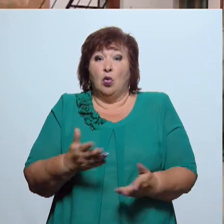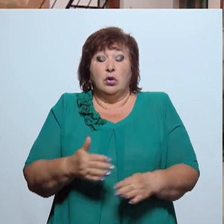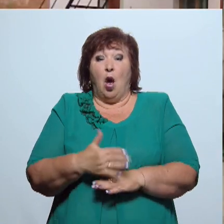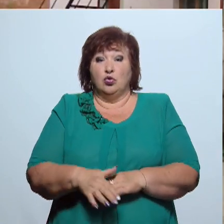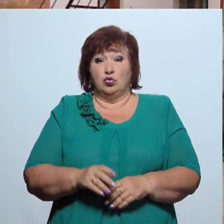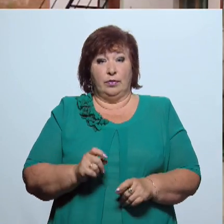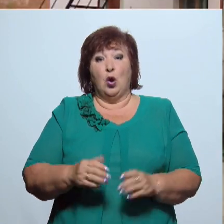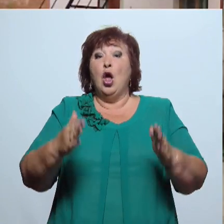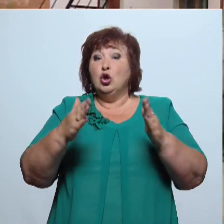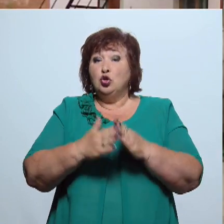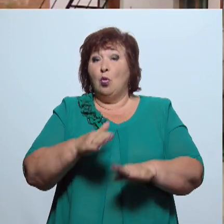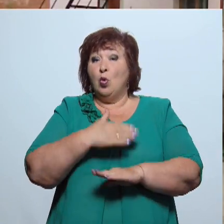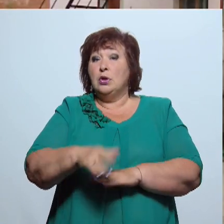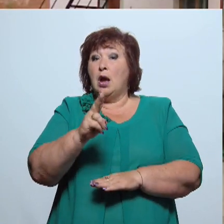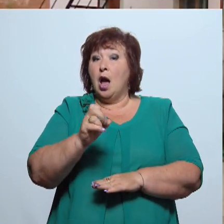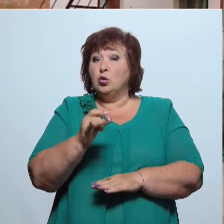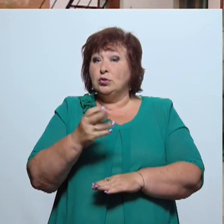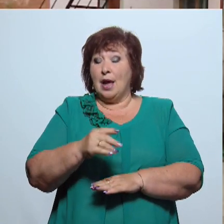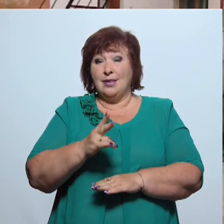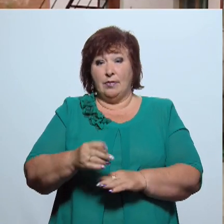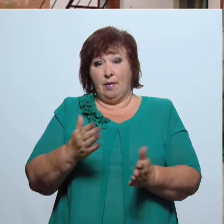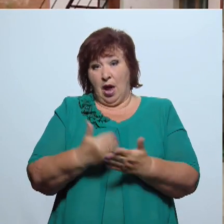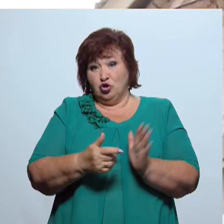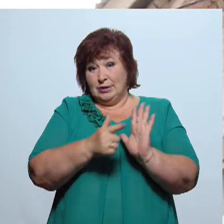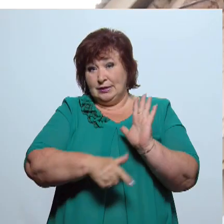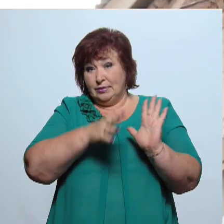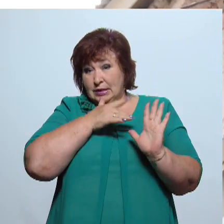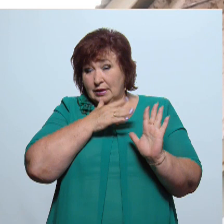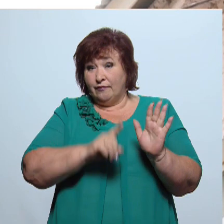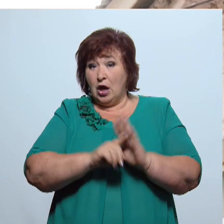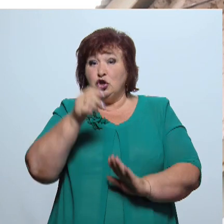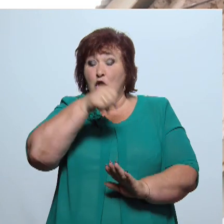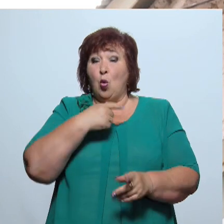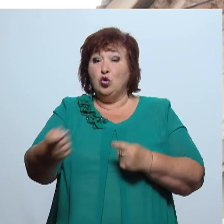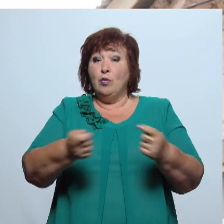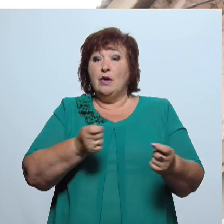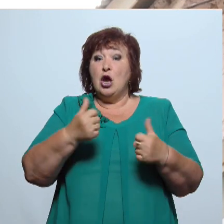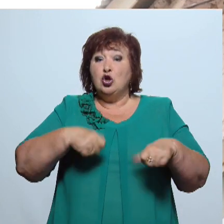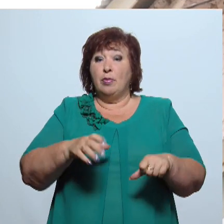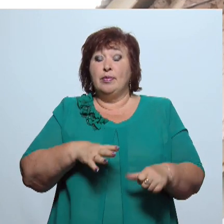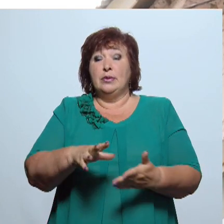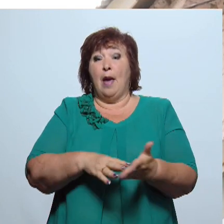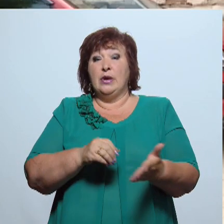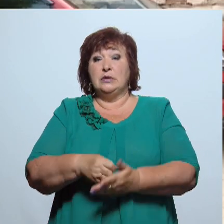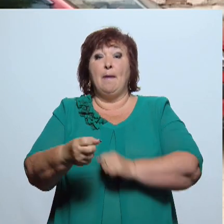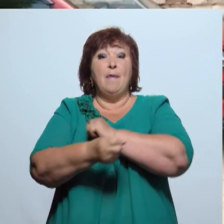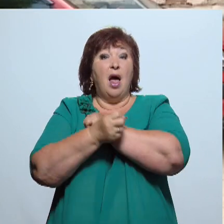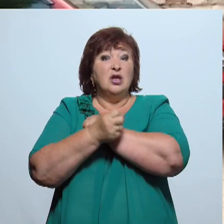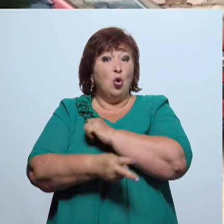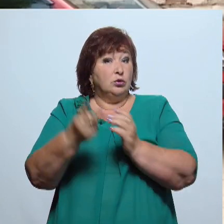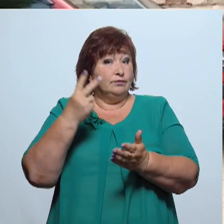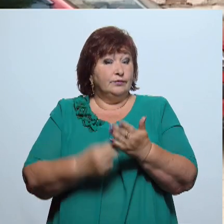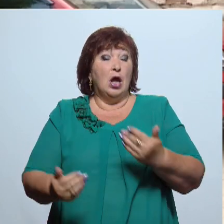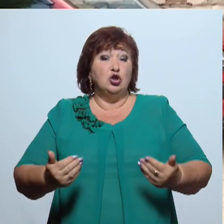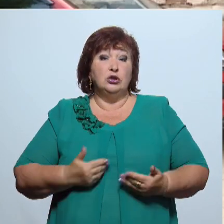детьми. Дому на Карлуцкой набережной почти 70 лет. В начале этого года их управляющая компания была признана банкротом, и жильцы